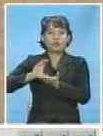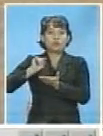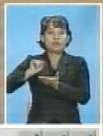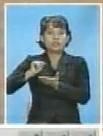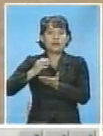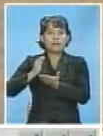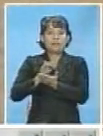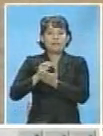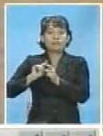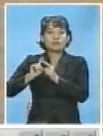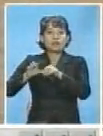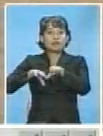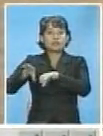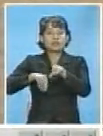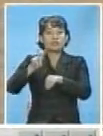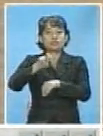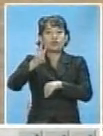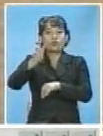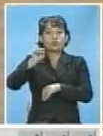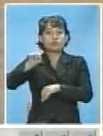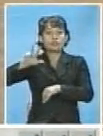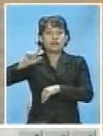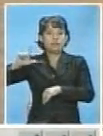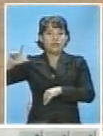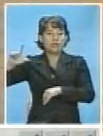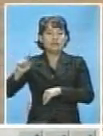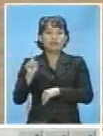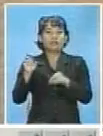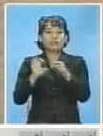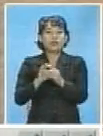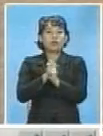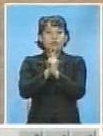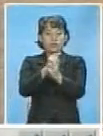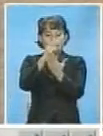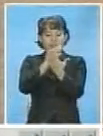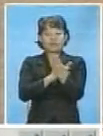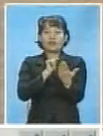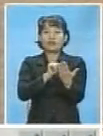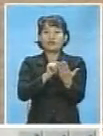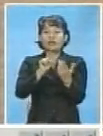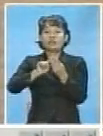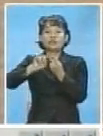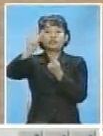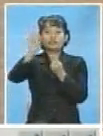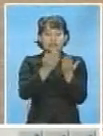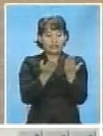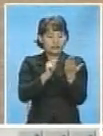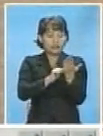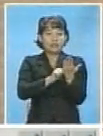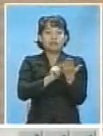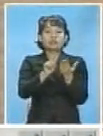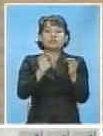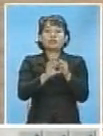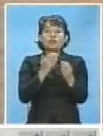ง 206.3 ล้านบาทเท่านั้นดังที่ปรากฏในเอกสารงบประมาณฉบับที่4ซึ่งเป็นงบประมาณรายจ่